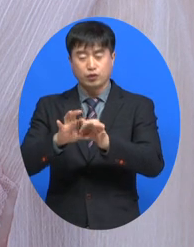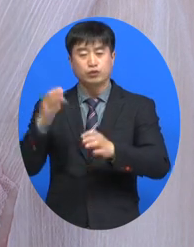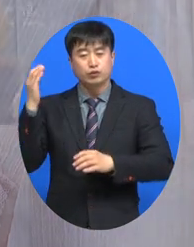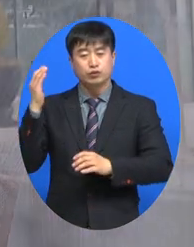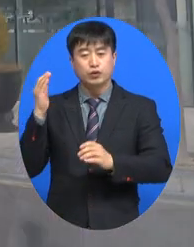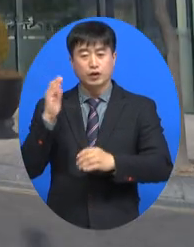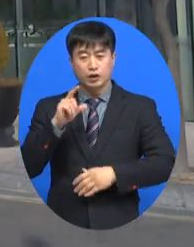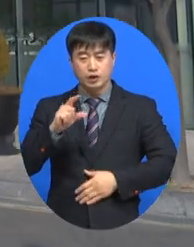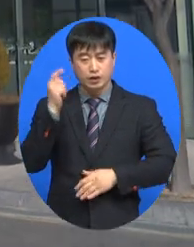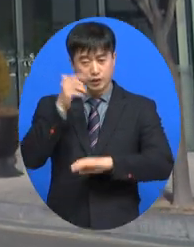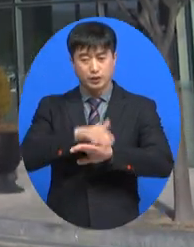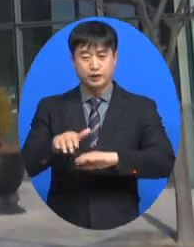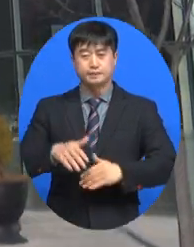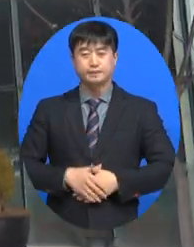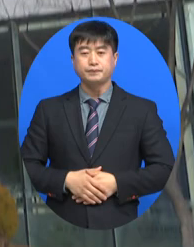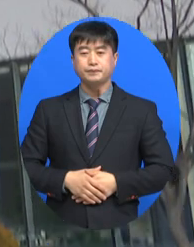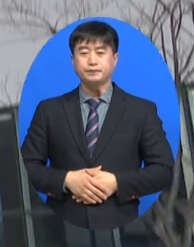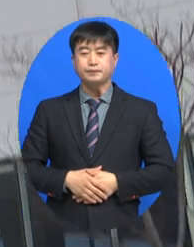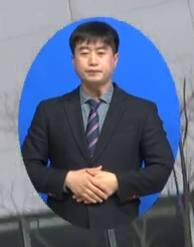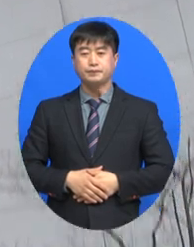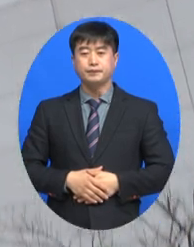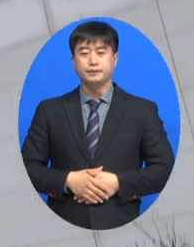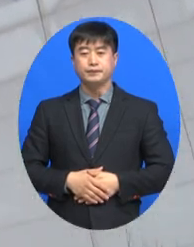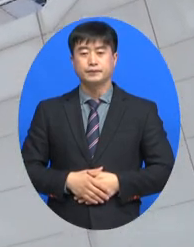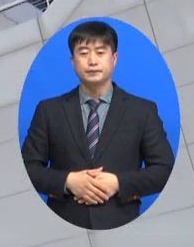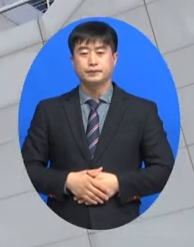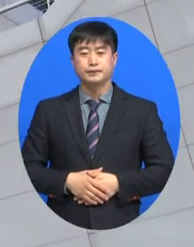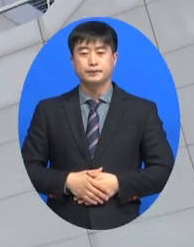계획입니다 경기지 TV 이슬비입니다